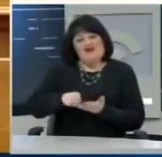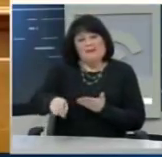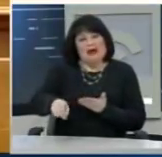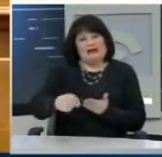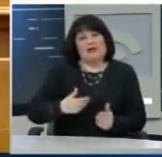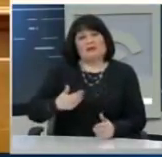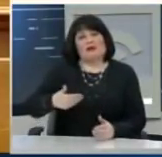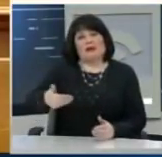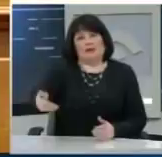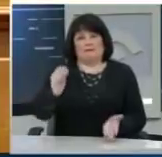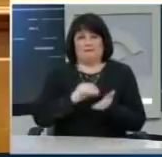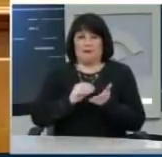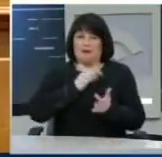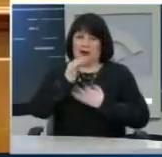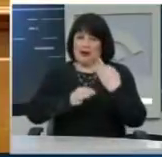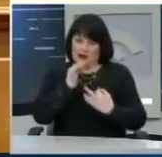Διότι, επαναλαμβάνω,